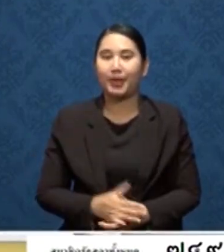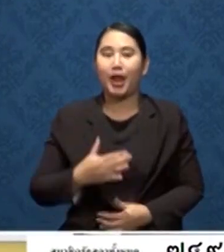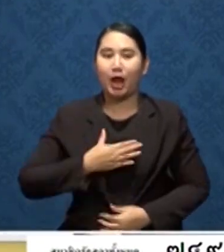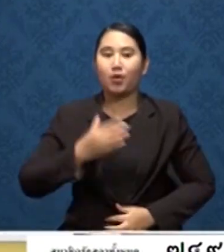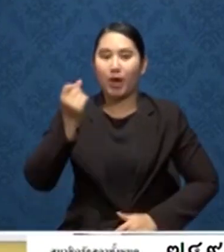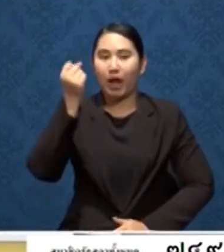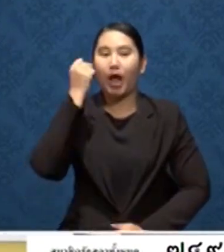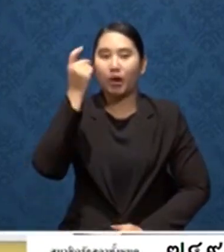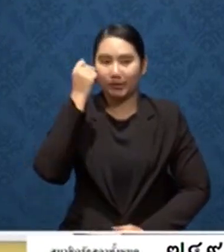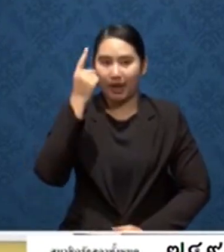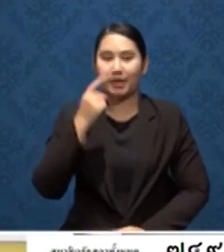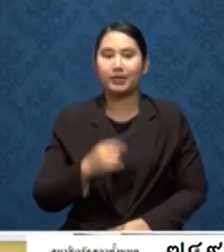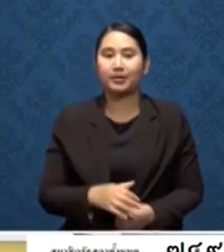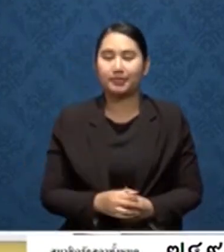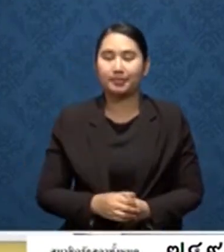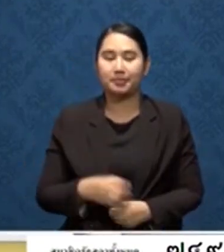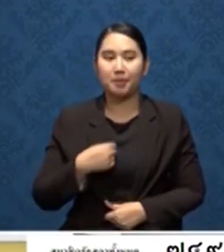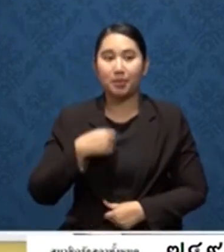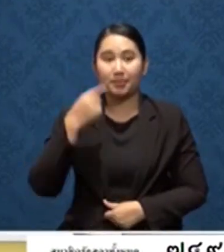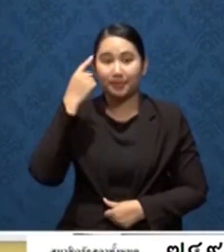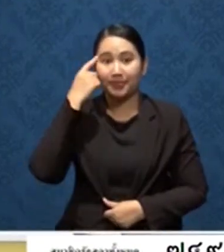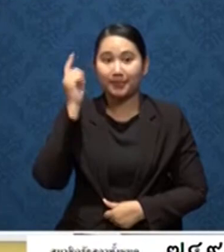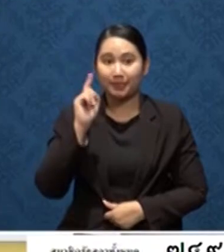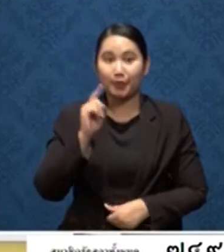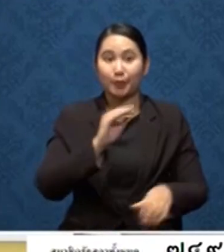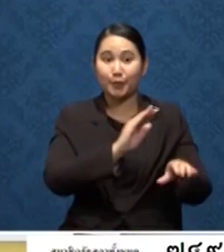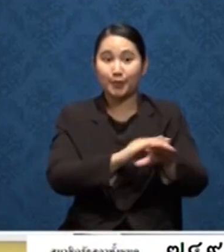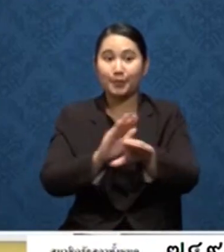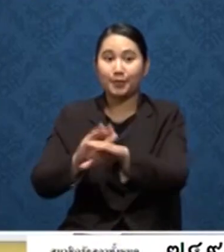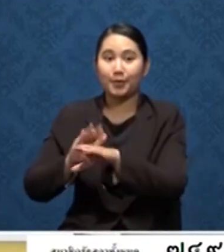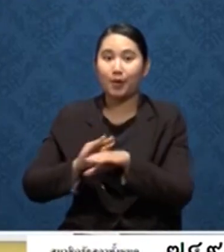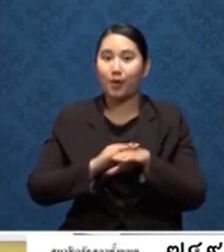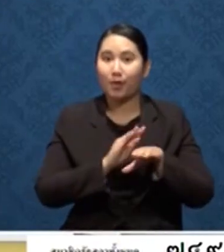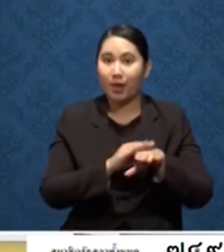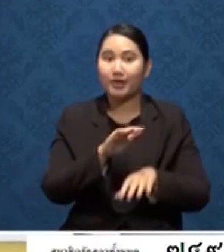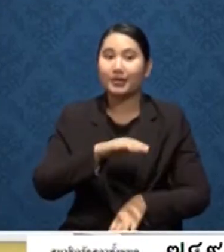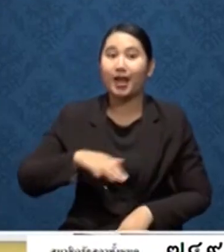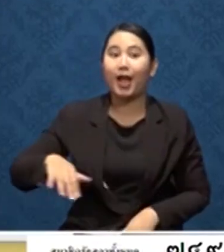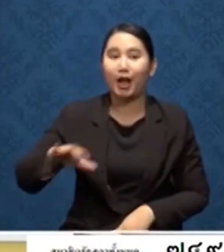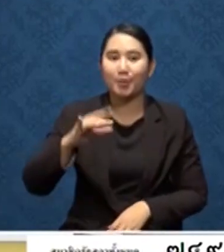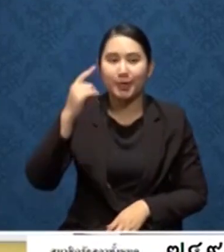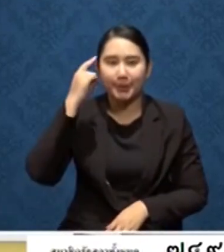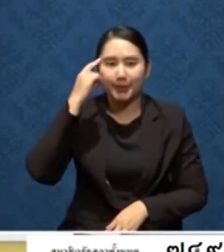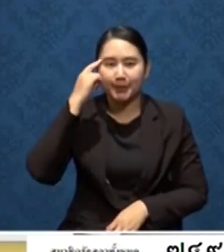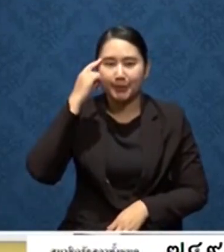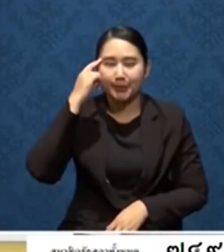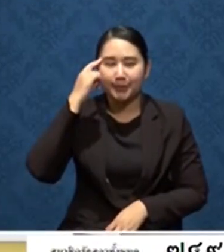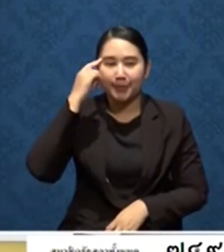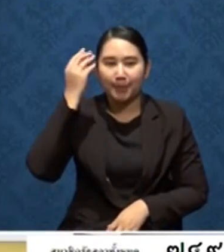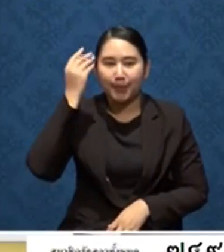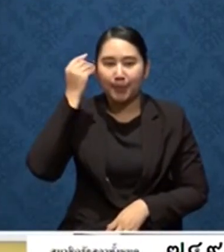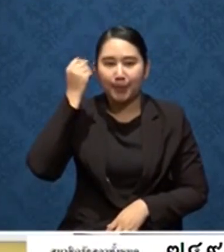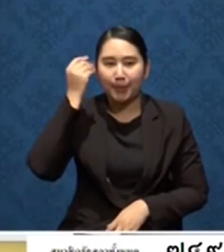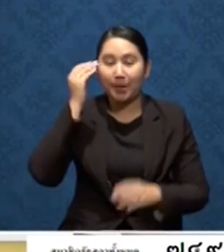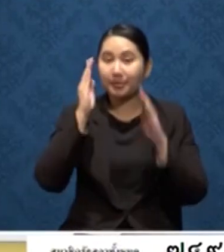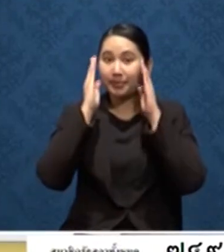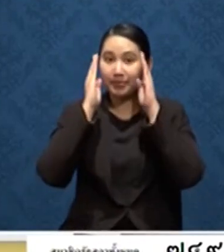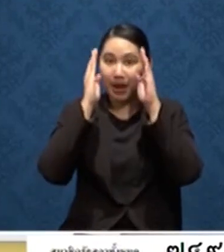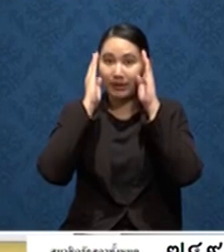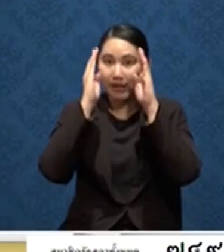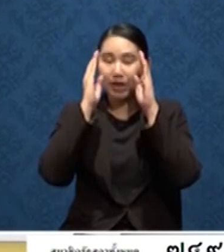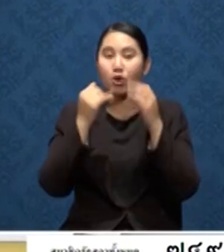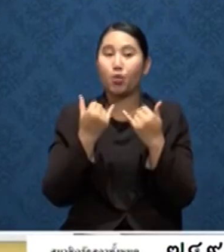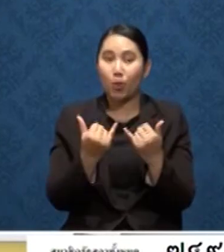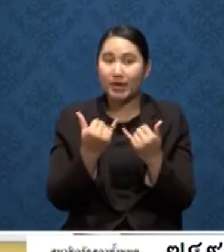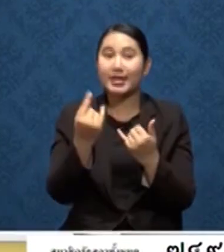เข้าใจเรื่องนี้เป็นอย่างดีล่ะครับผมเลยต้องขออนุญาตชวนสมาชิกรัฐสภาทุกท่านนั้นมาตั้งสติร่วมกันครับเพราะคำถามที่สำคัญ